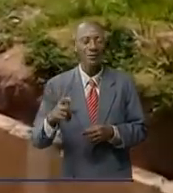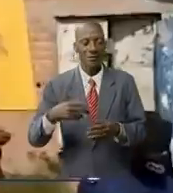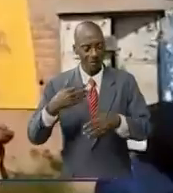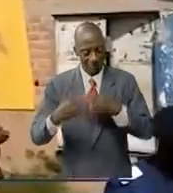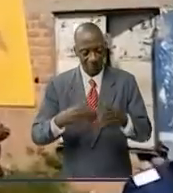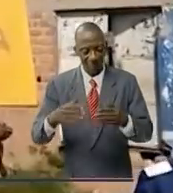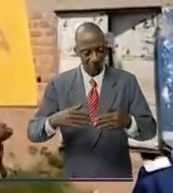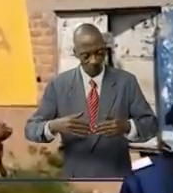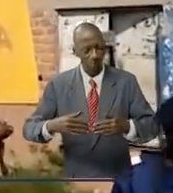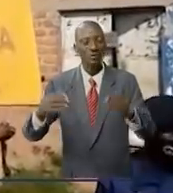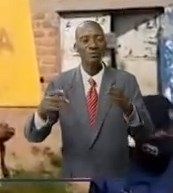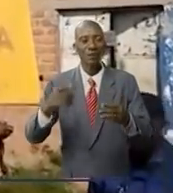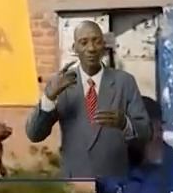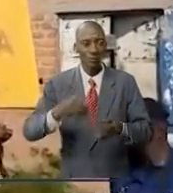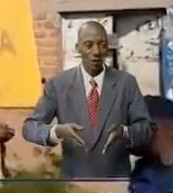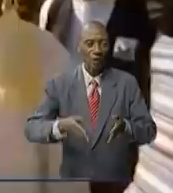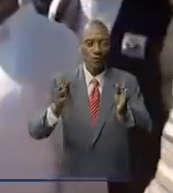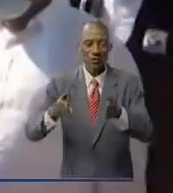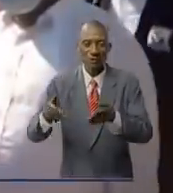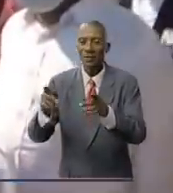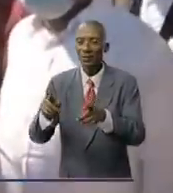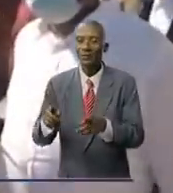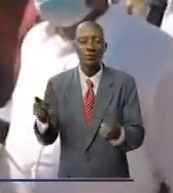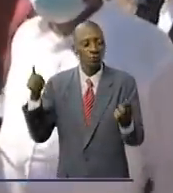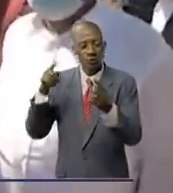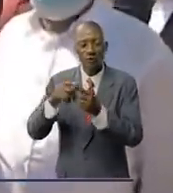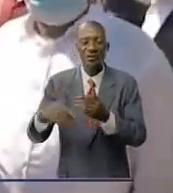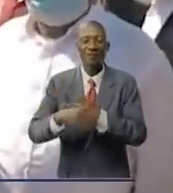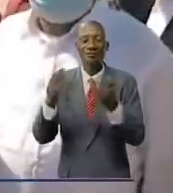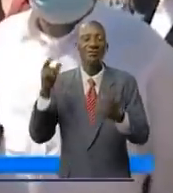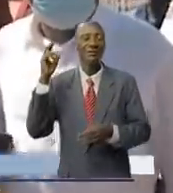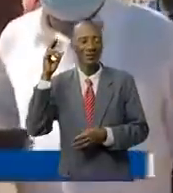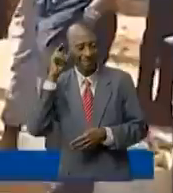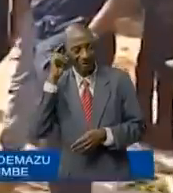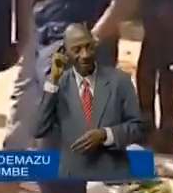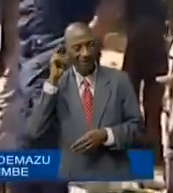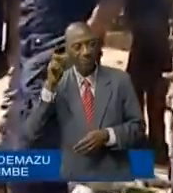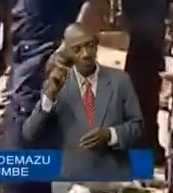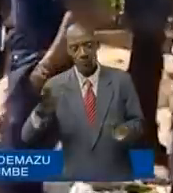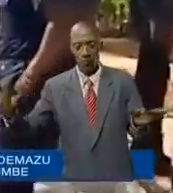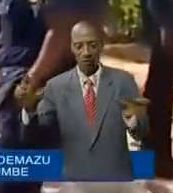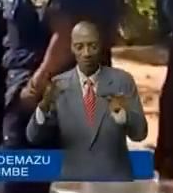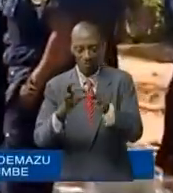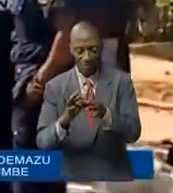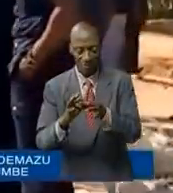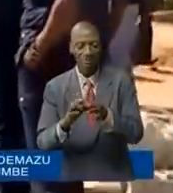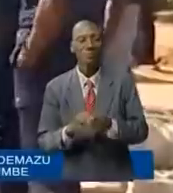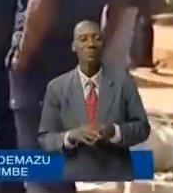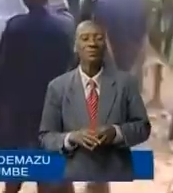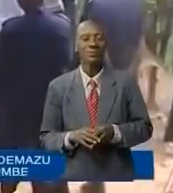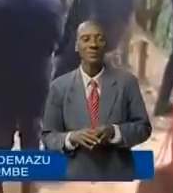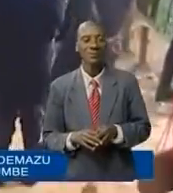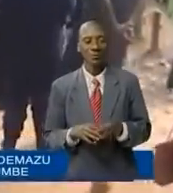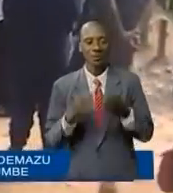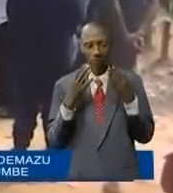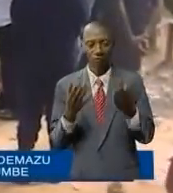la voirie de la ville de Kananga. Ceci dans le but de combattre les têtes d'érosion causées par l'envahissement